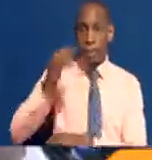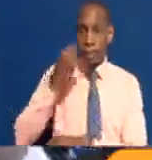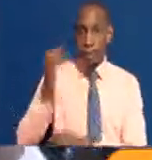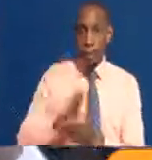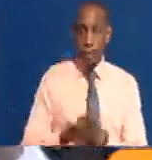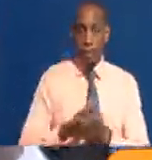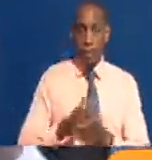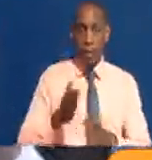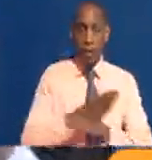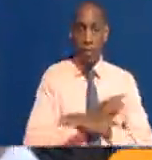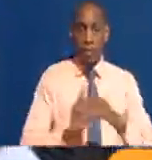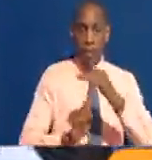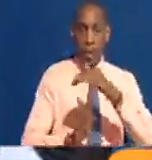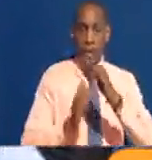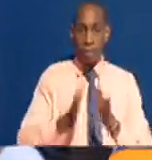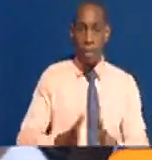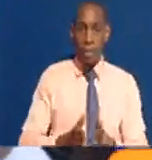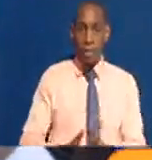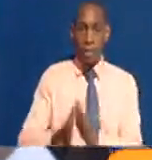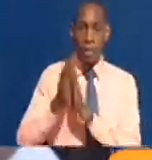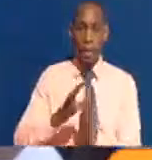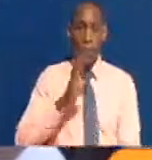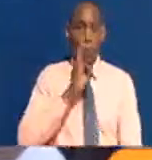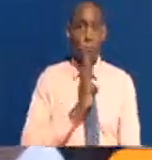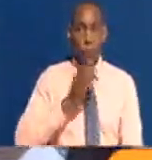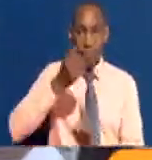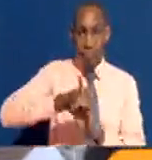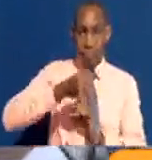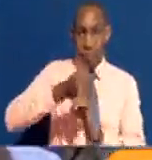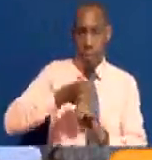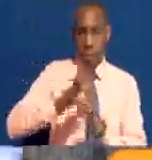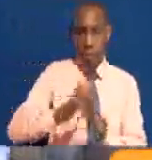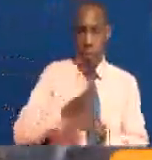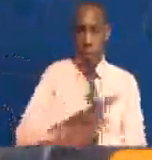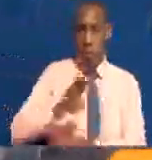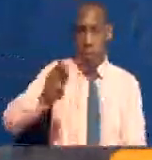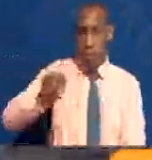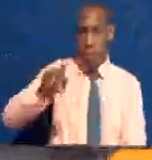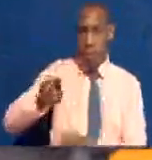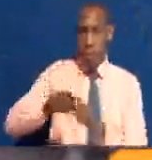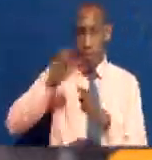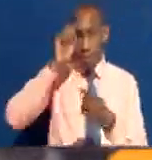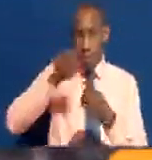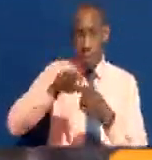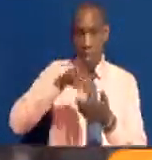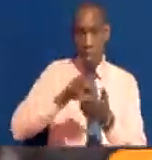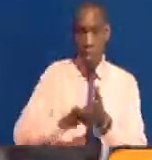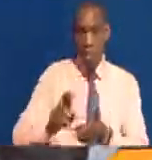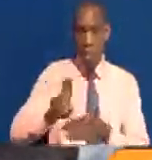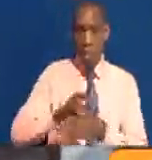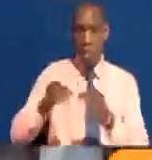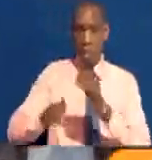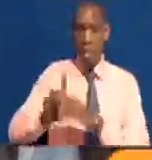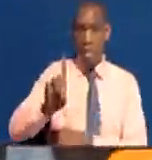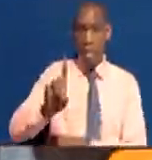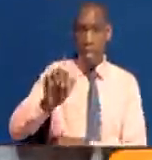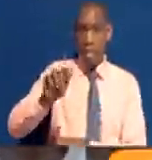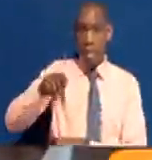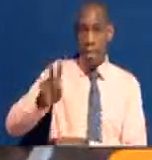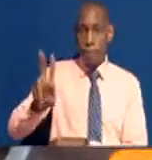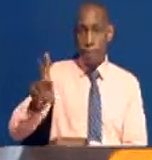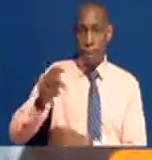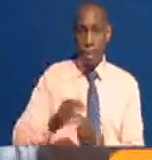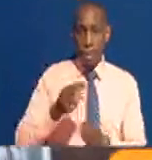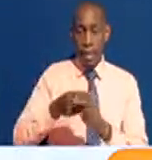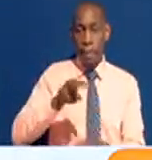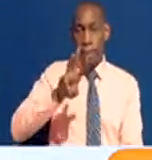ulinzi Eugene Wamalwa alimpigia debe aliyekuwa mbunge wa Kandui na anayewania kiti hicho kwa tikiti cha DAP Kenya Wafula